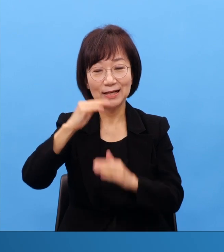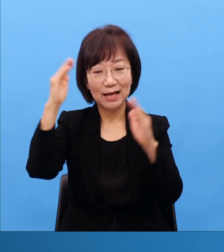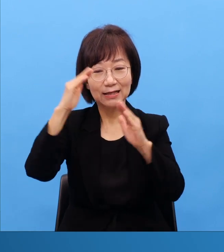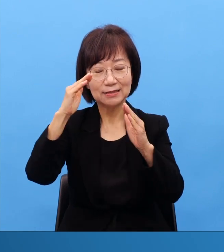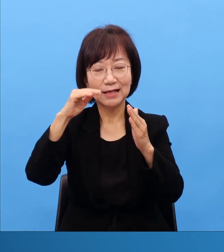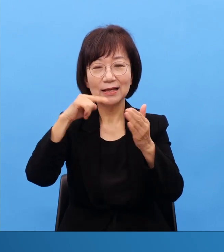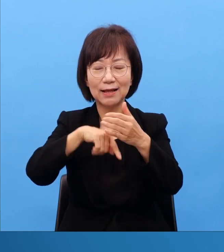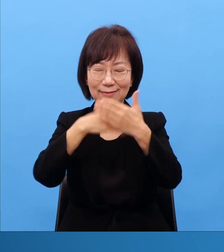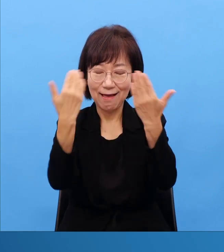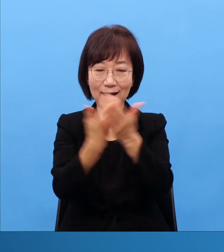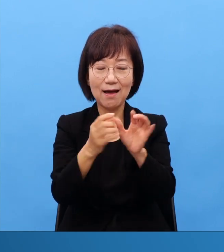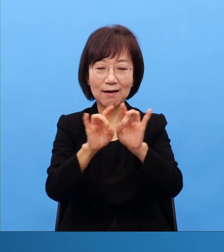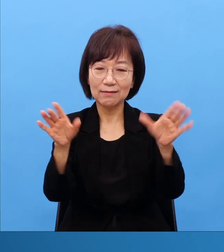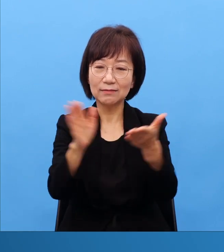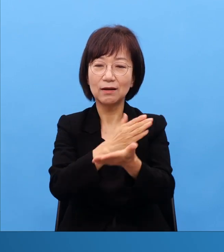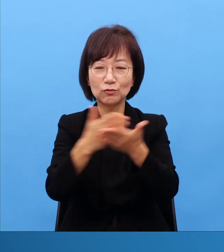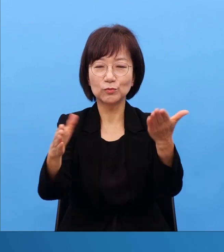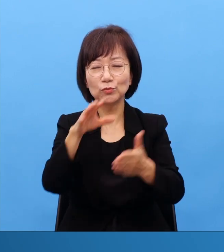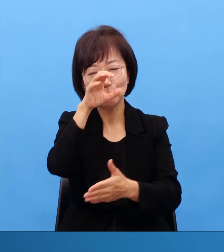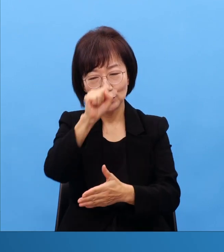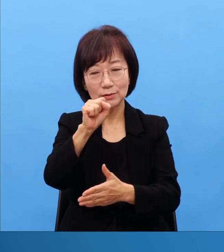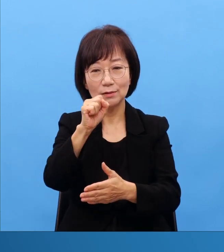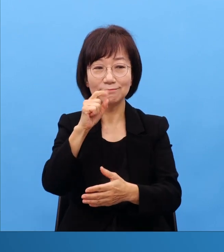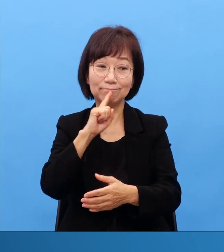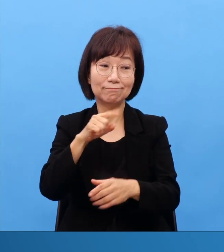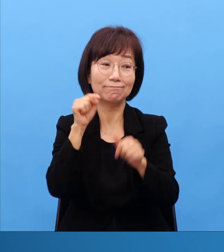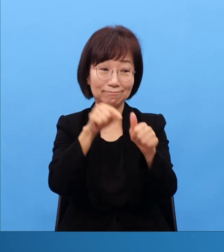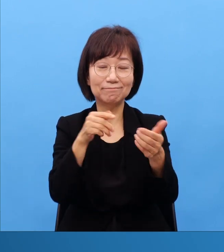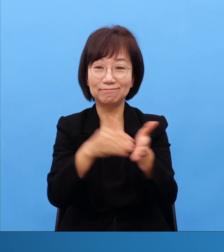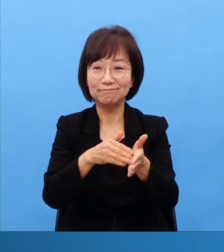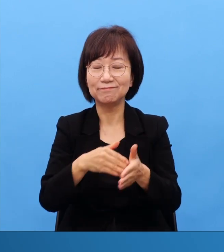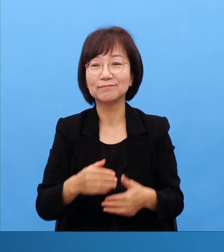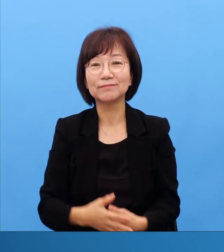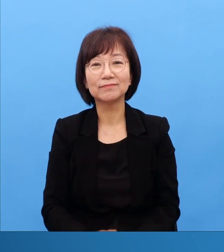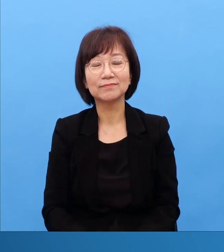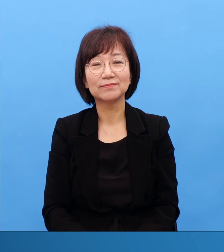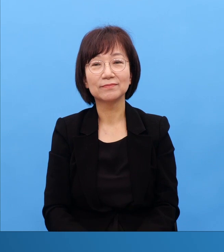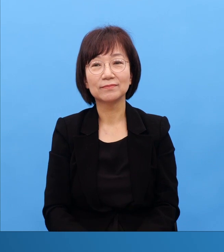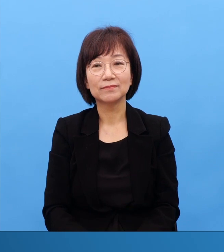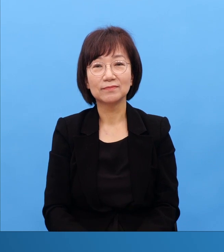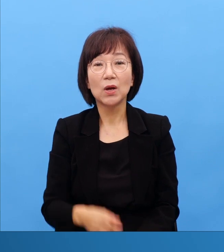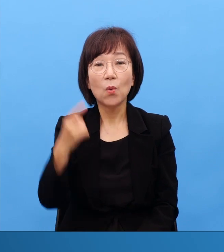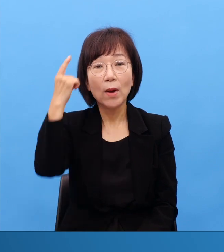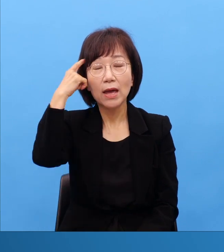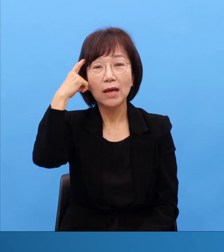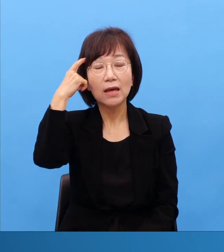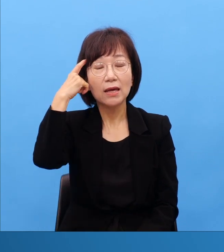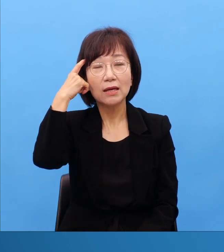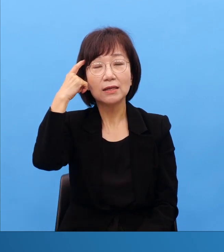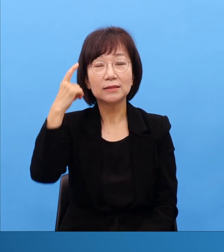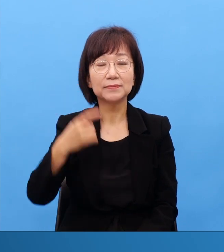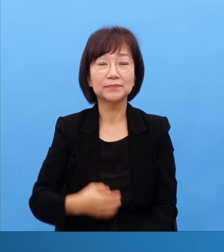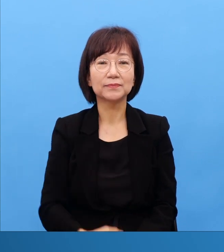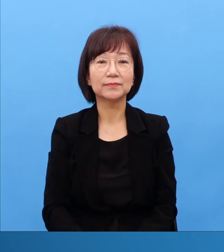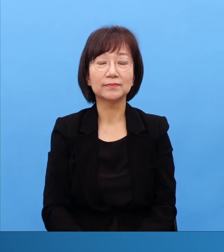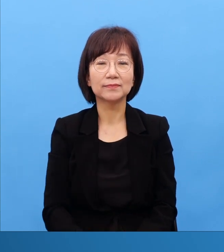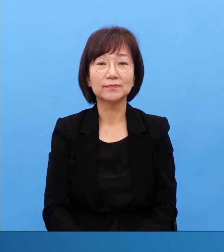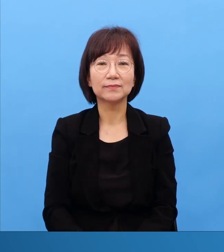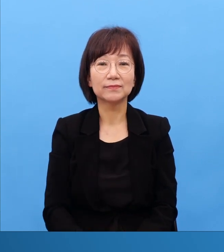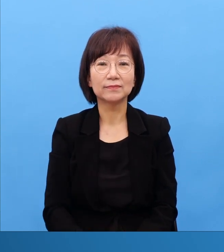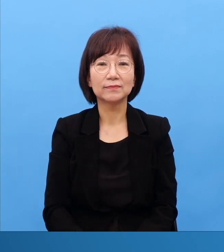actually give that book over to the RLS and RGS students as well. 이게 왜 그런 거 하면요. 지금